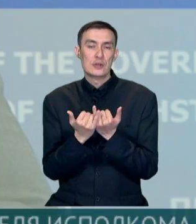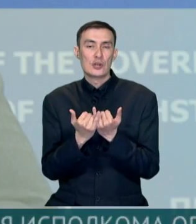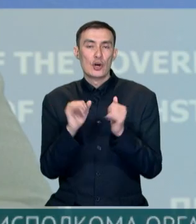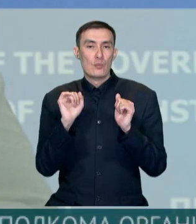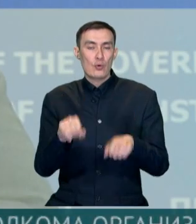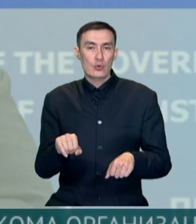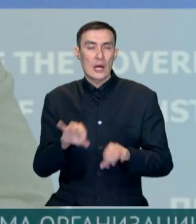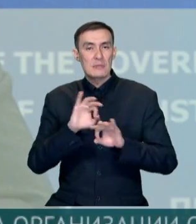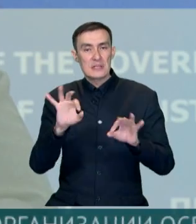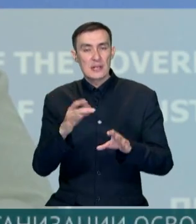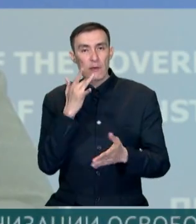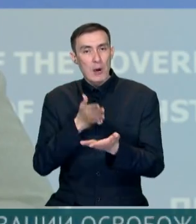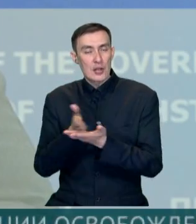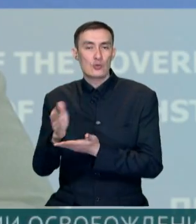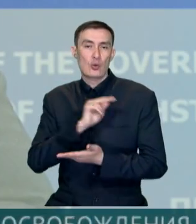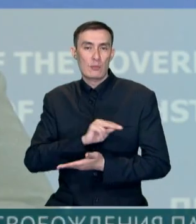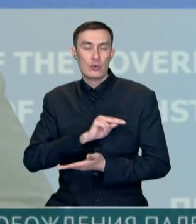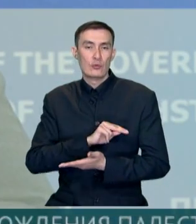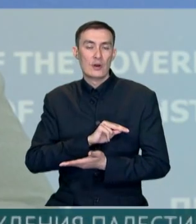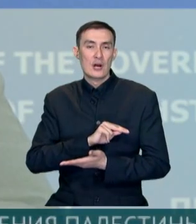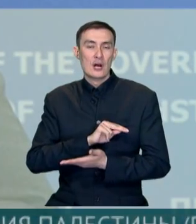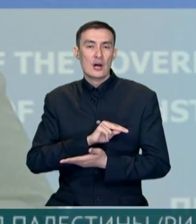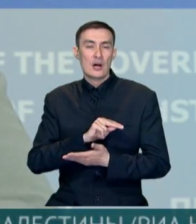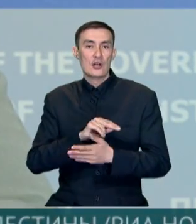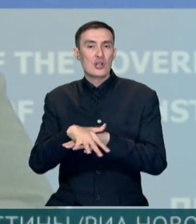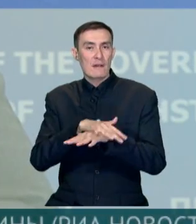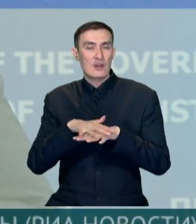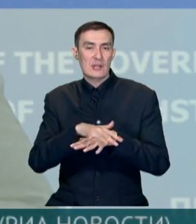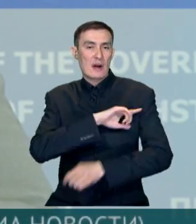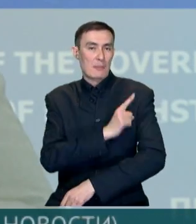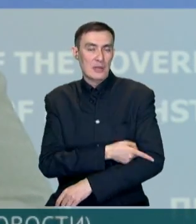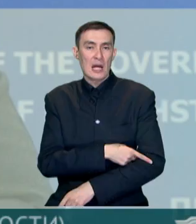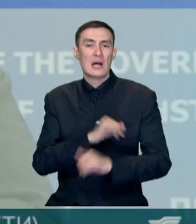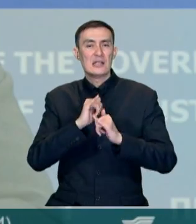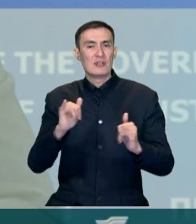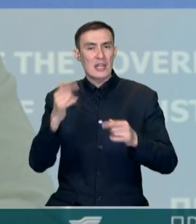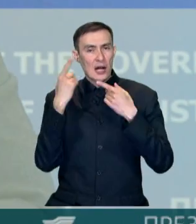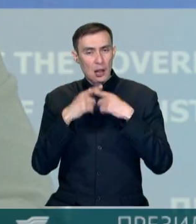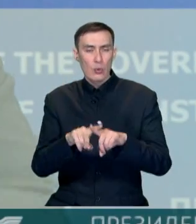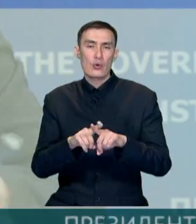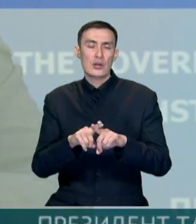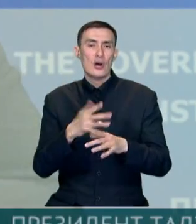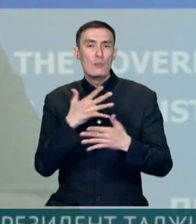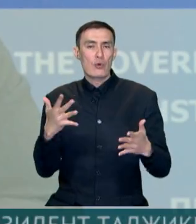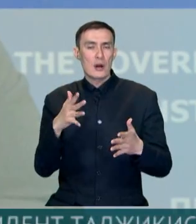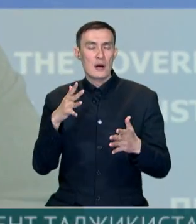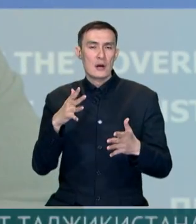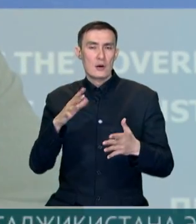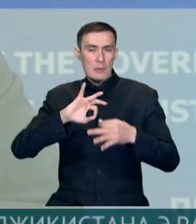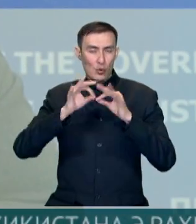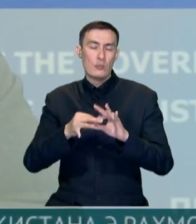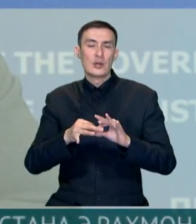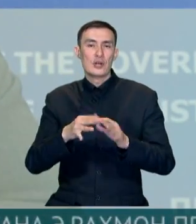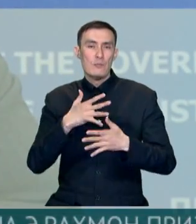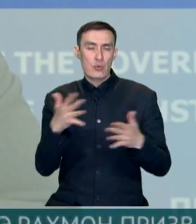сформулировать политику и в области развития человеческого капитала, и в области развития технологий более широком понимании, и в